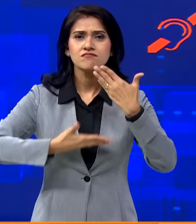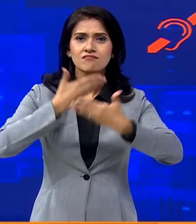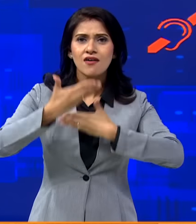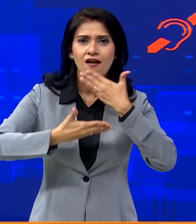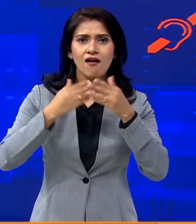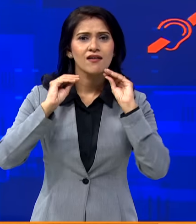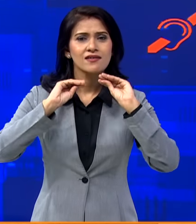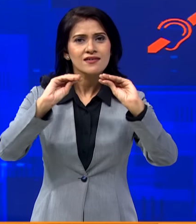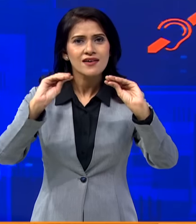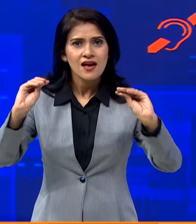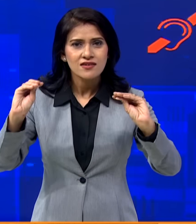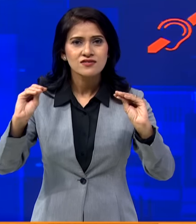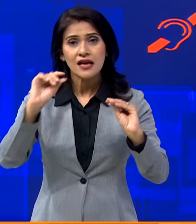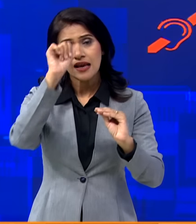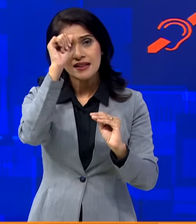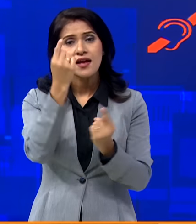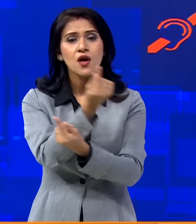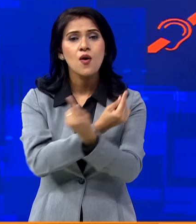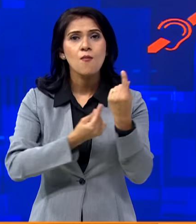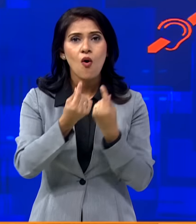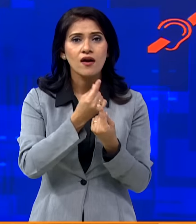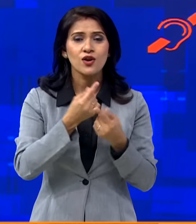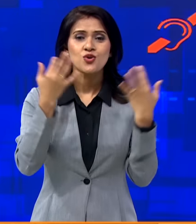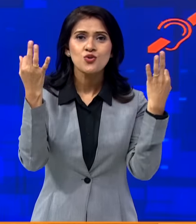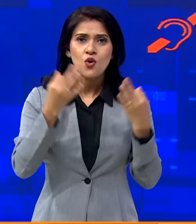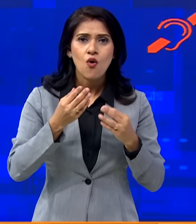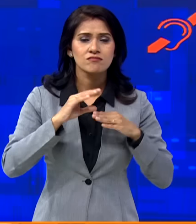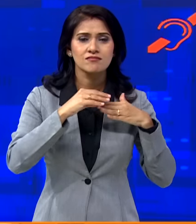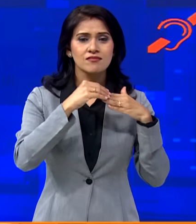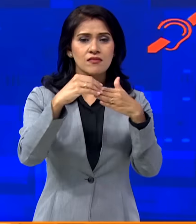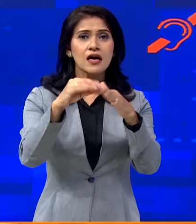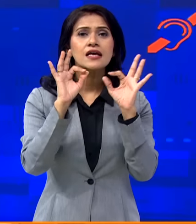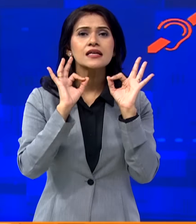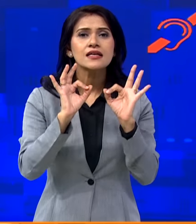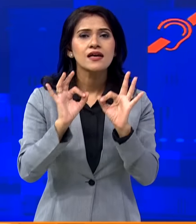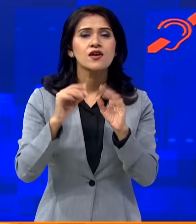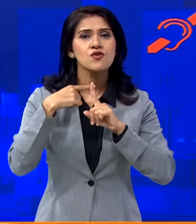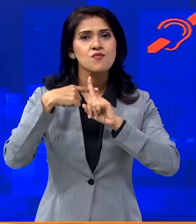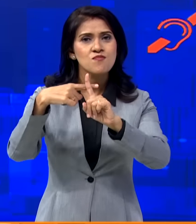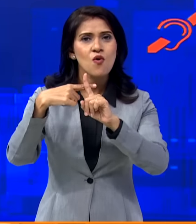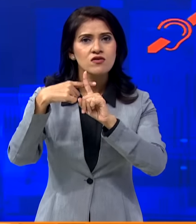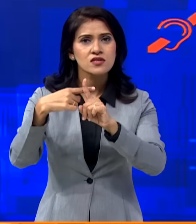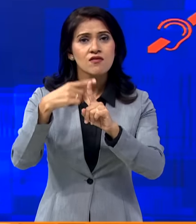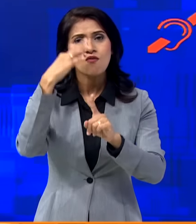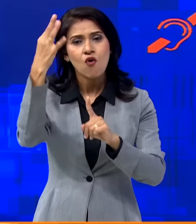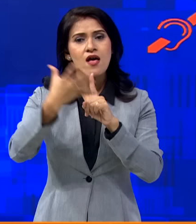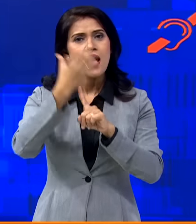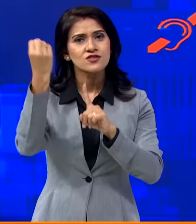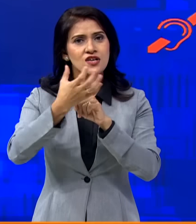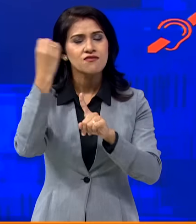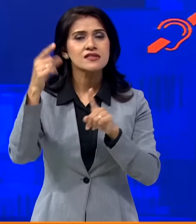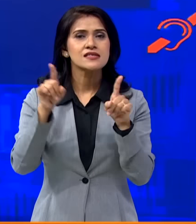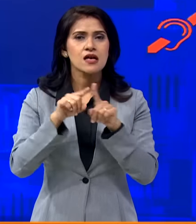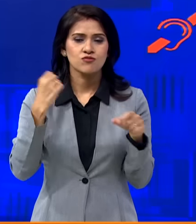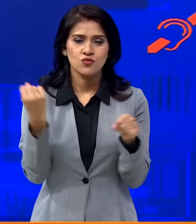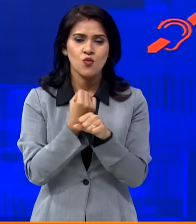भारतीय राजनीति को नैतिक और ध निष्ठ बनाने की दिशा में सकारात्मक और सार्थक कदम उठाएगी